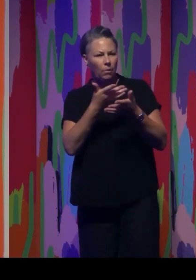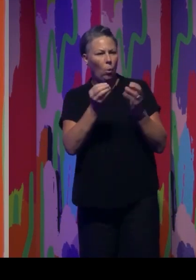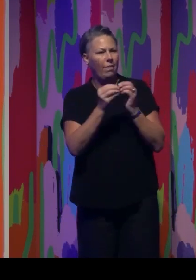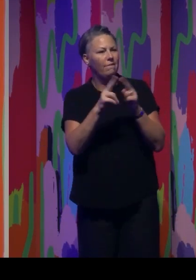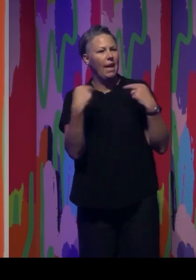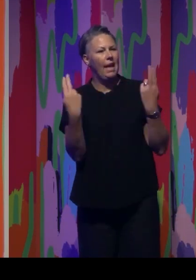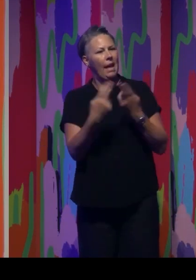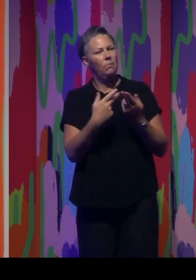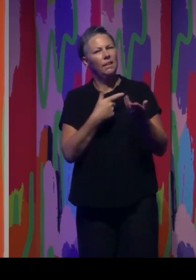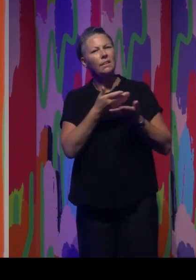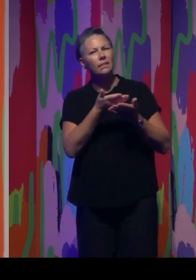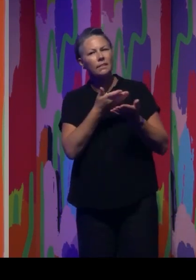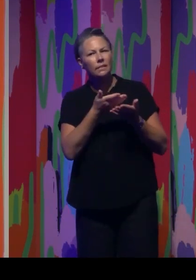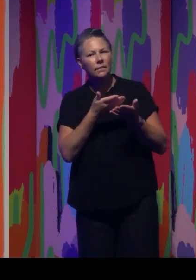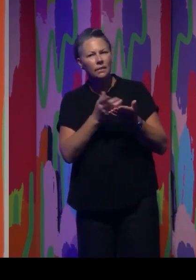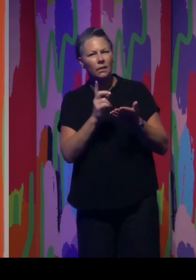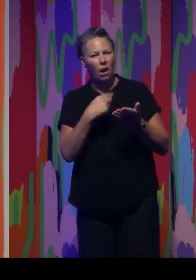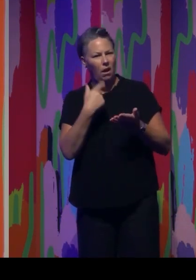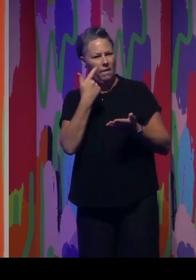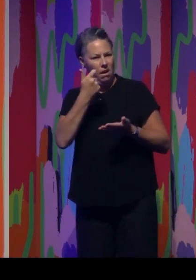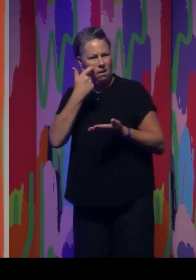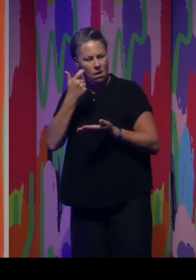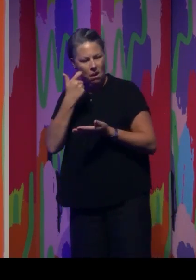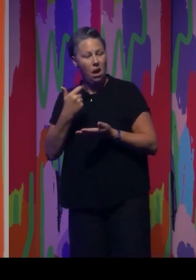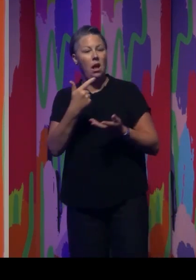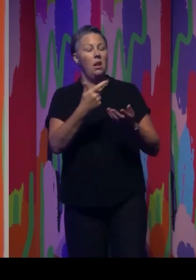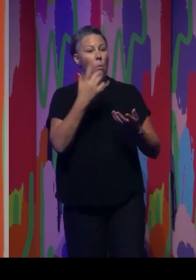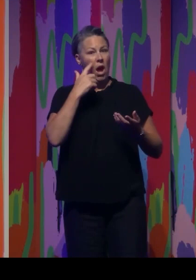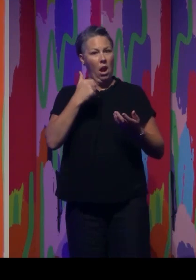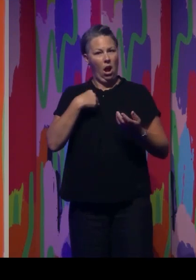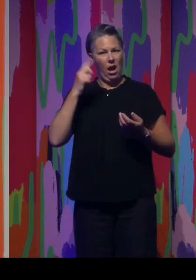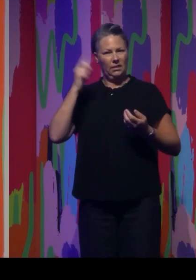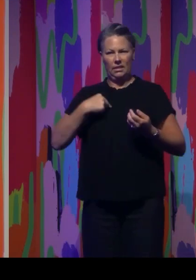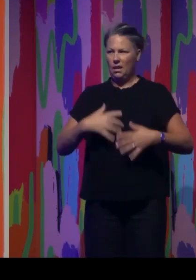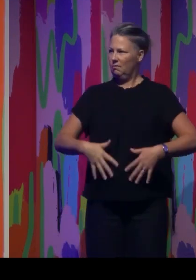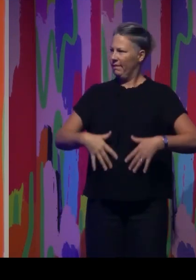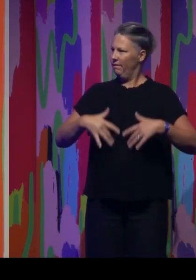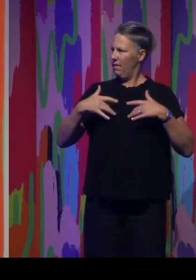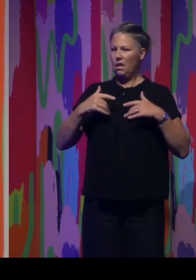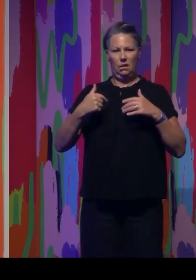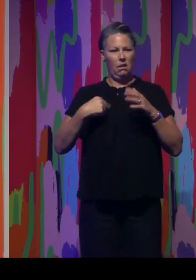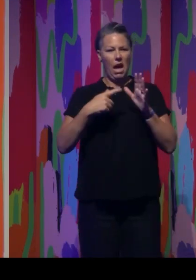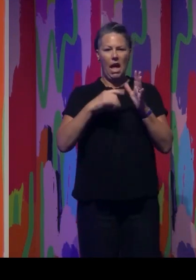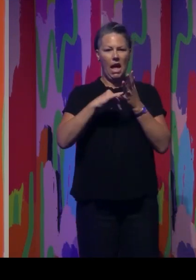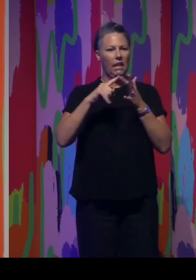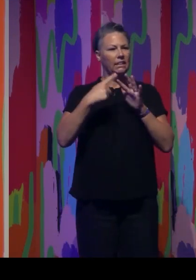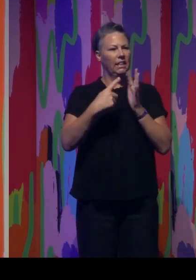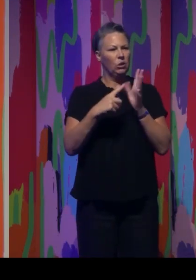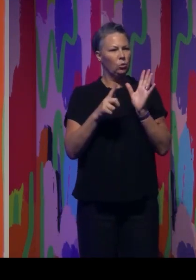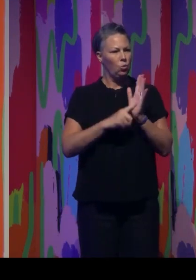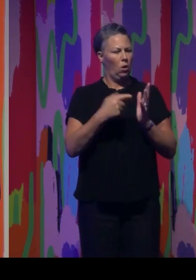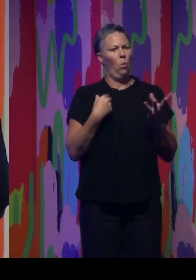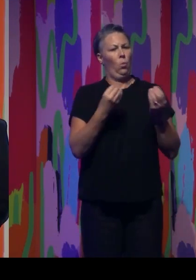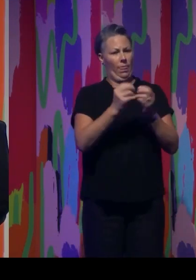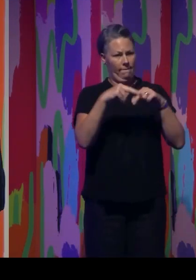fellow members and they took me to the doctors and I start realizing what it is